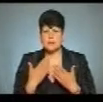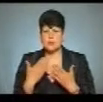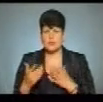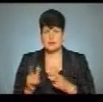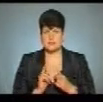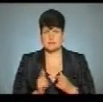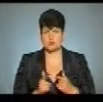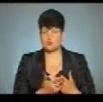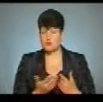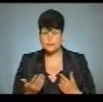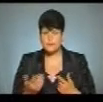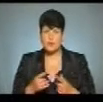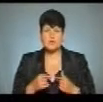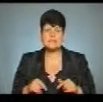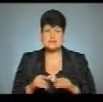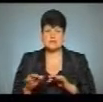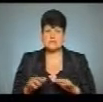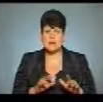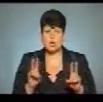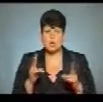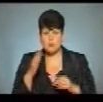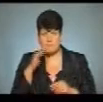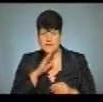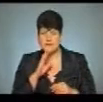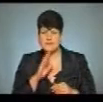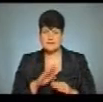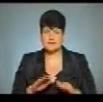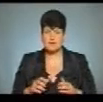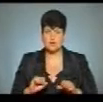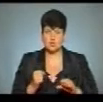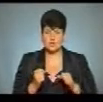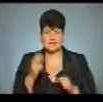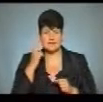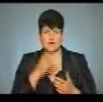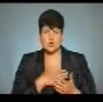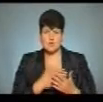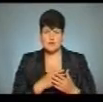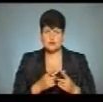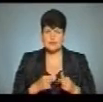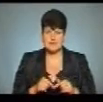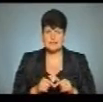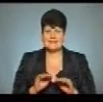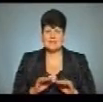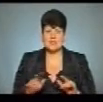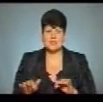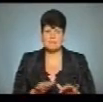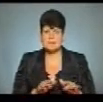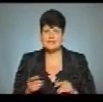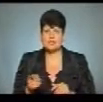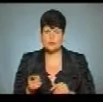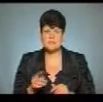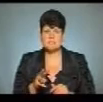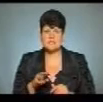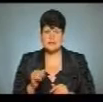між собою. Організатори заходу – клуб батьків та дітей-друзі, Київська громадська організація «Дитяча місія» та Тернопільський